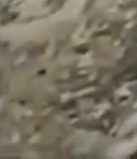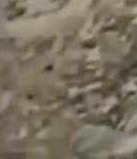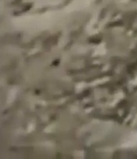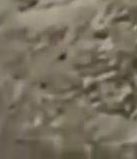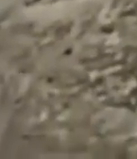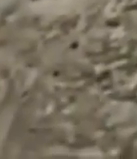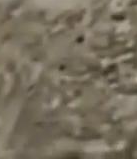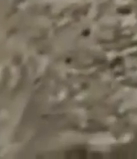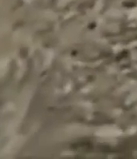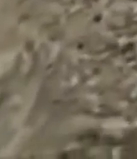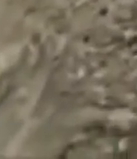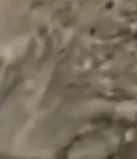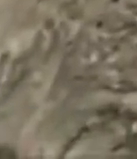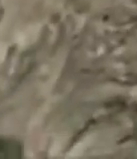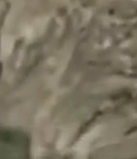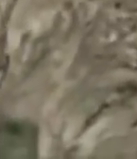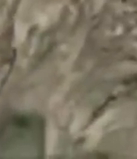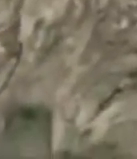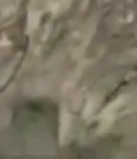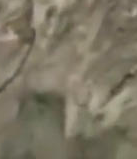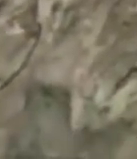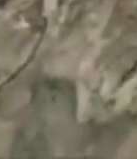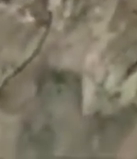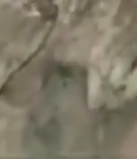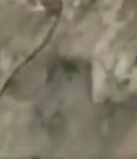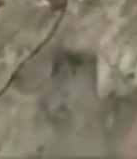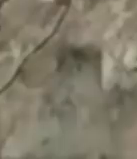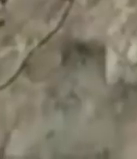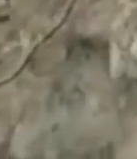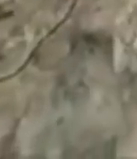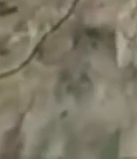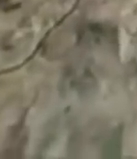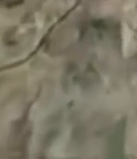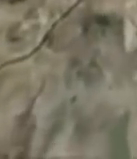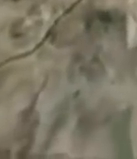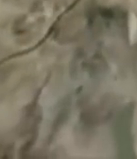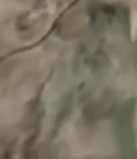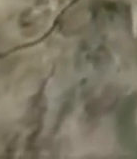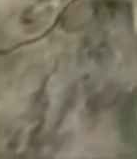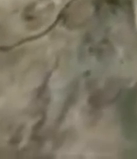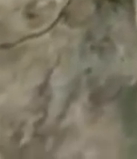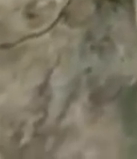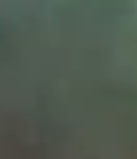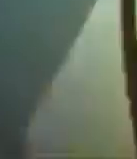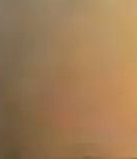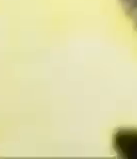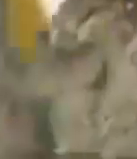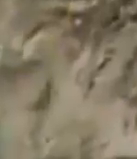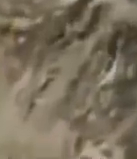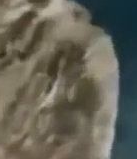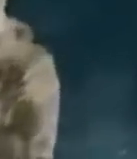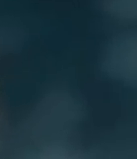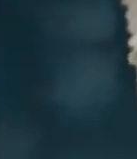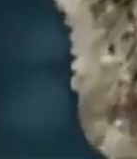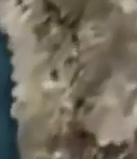إلى 42 درجة مئوية وصورة 29، المدينة المنورة 43-32، في الرياض 43-27 درجة مئوية متوقعة.